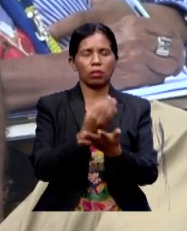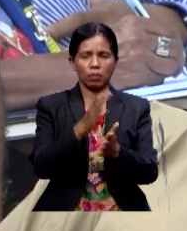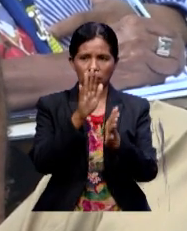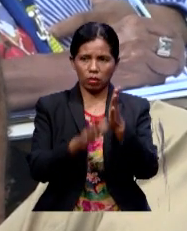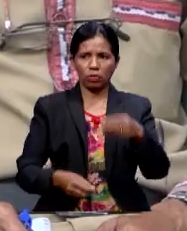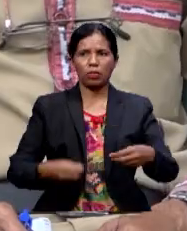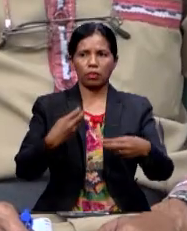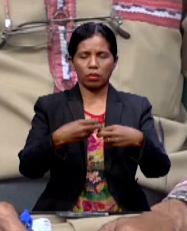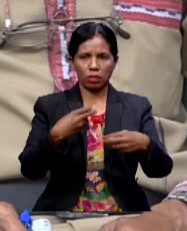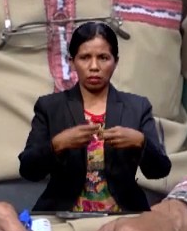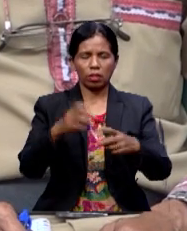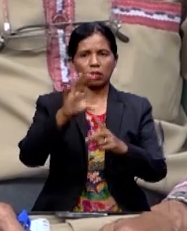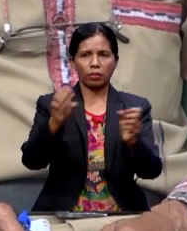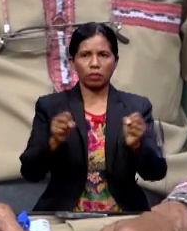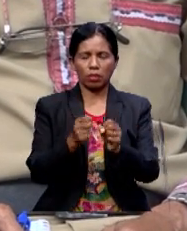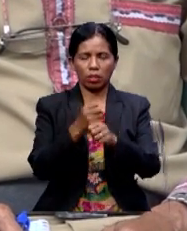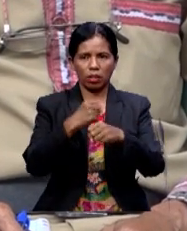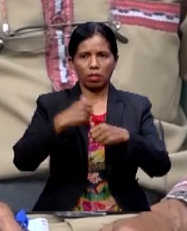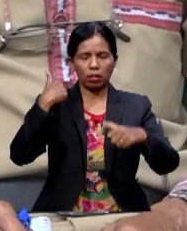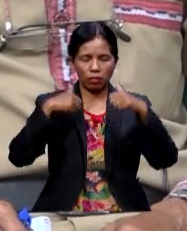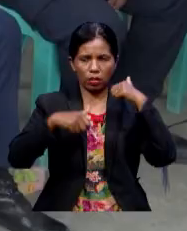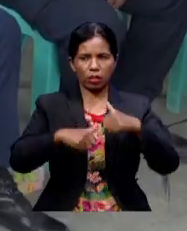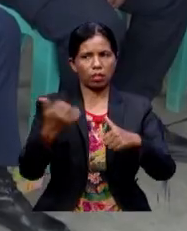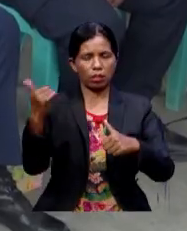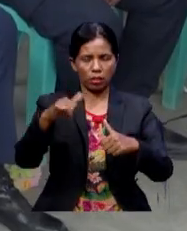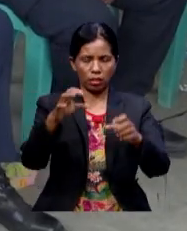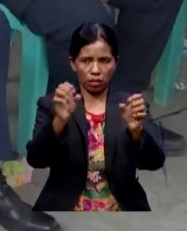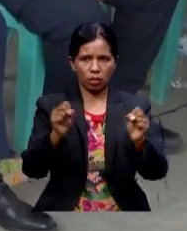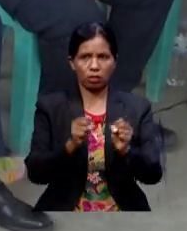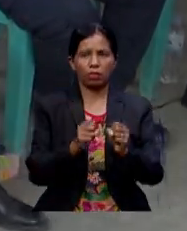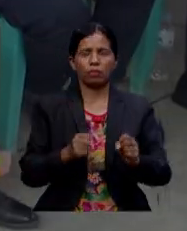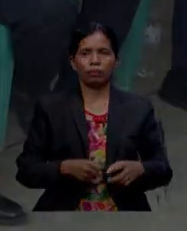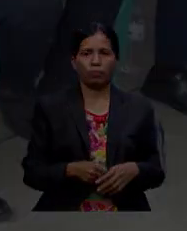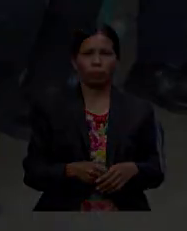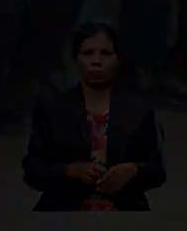dificulta chef suku sira tu bele realiza atividade sira sukularan Jombosku Bemide Simenes GMN.